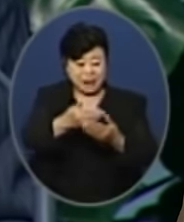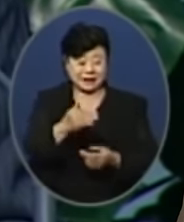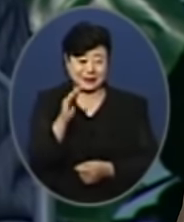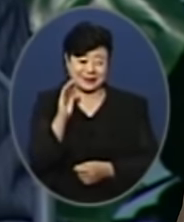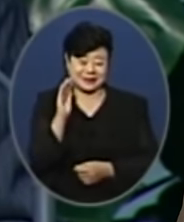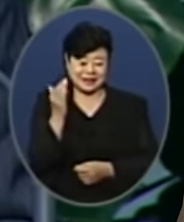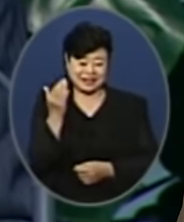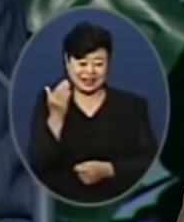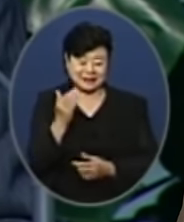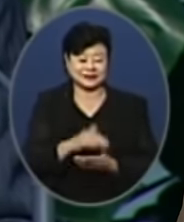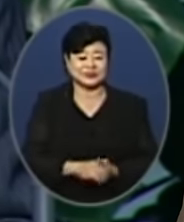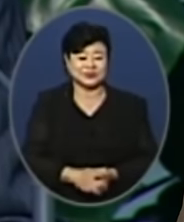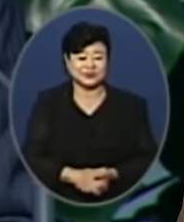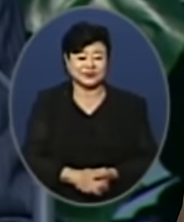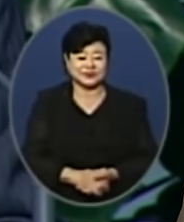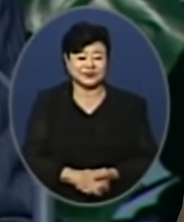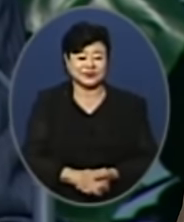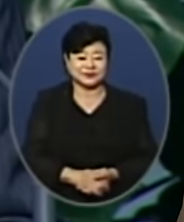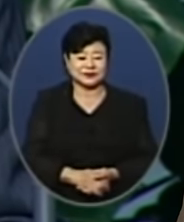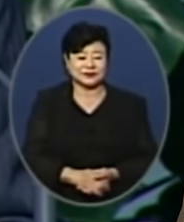구원을 얻는다는